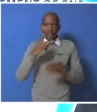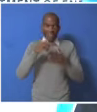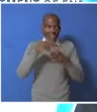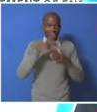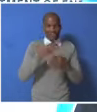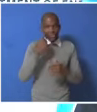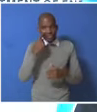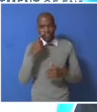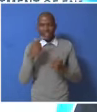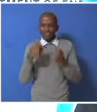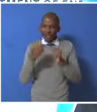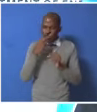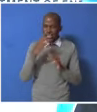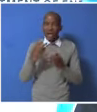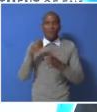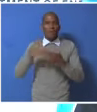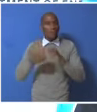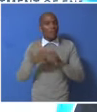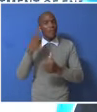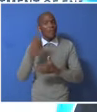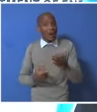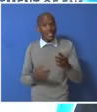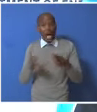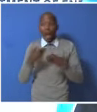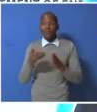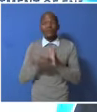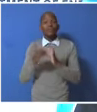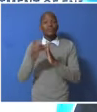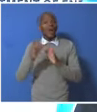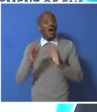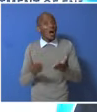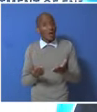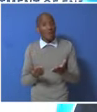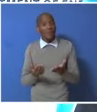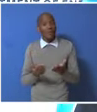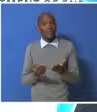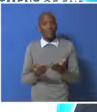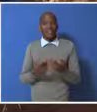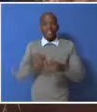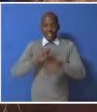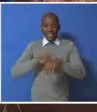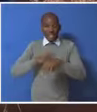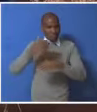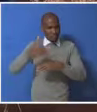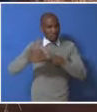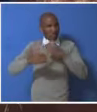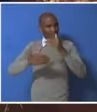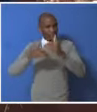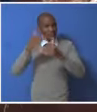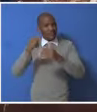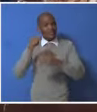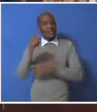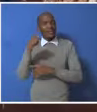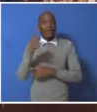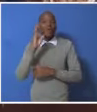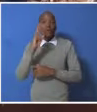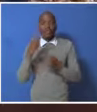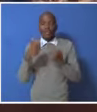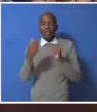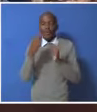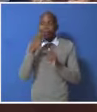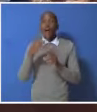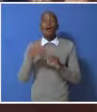kgapetsa-kgapetsa gore re bone gore mathata a leng teng go ka tokadiwa ga kae mme e tlo re bogelong ba pilot project e re tebe yang re